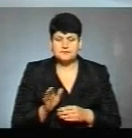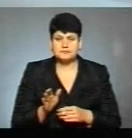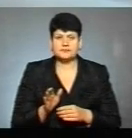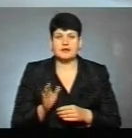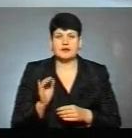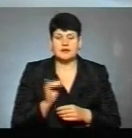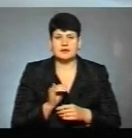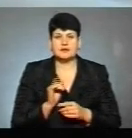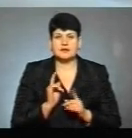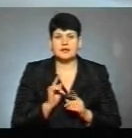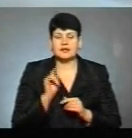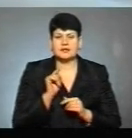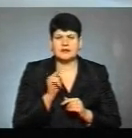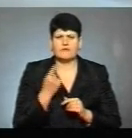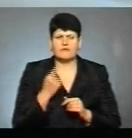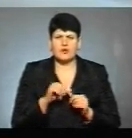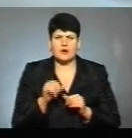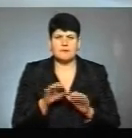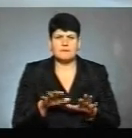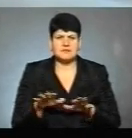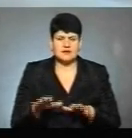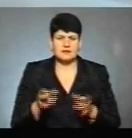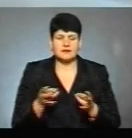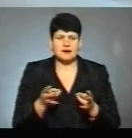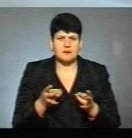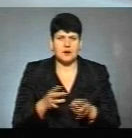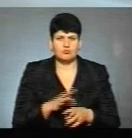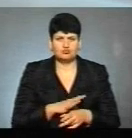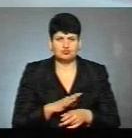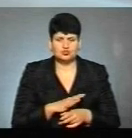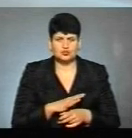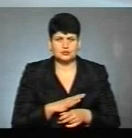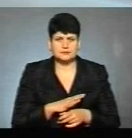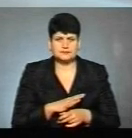І тільки там в одних місцях, де треба було,